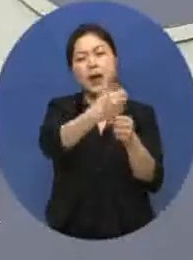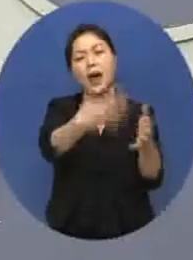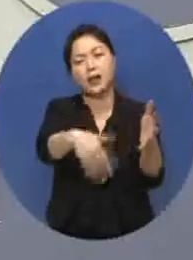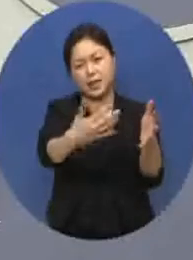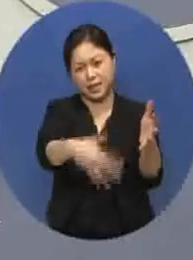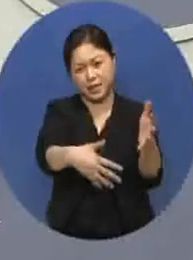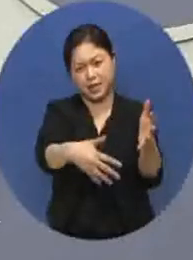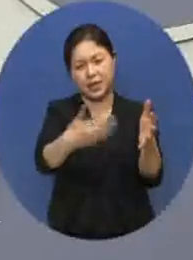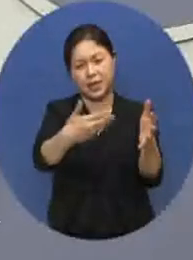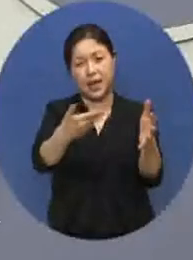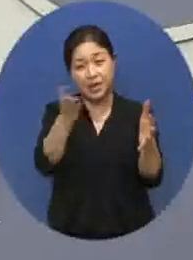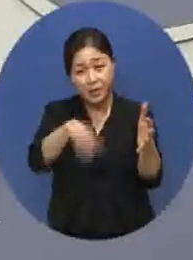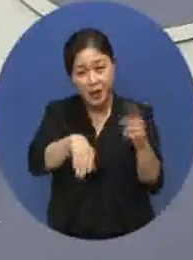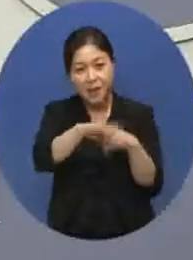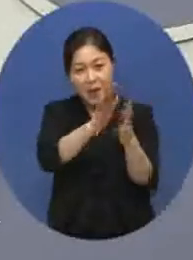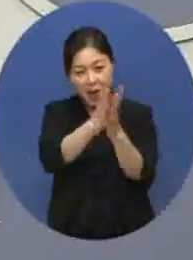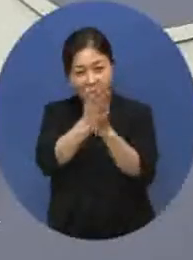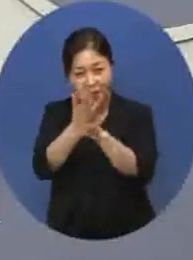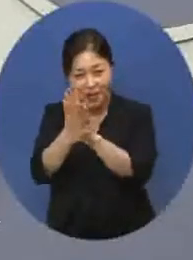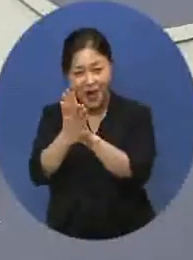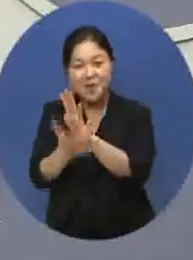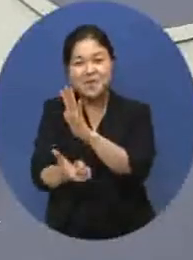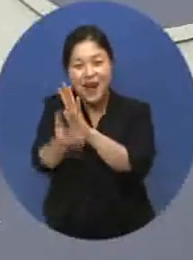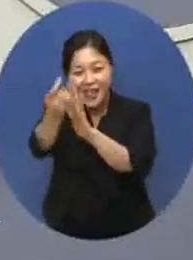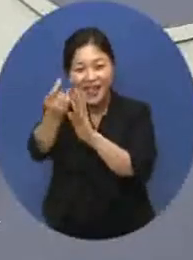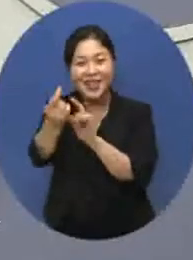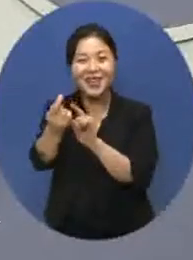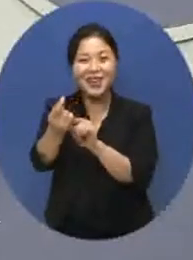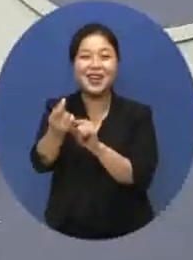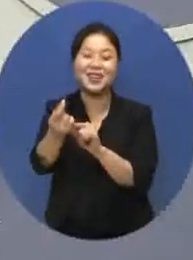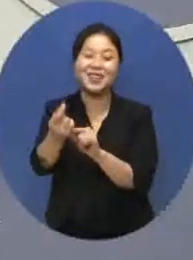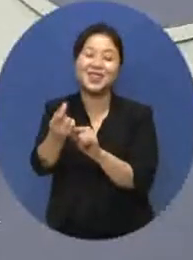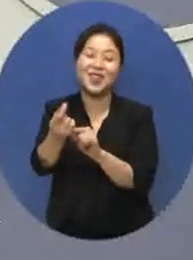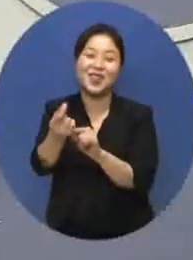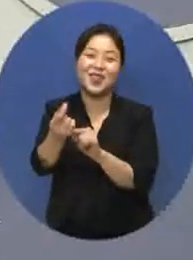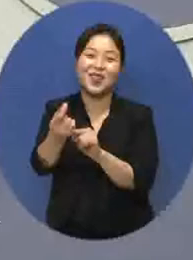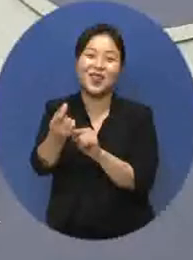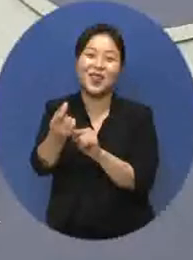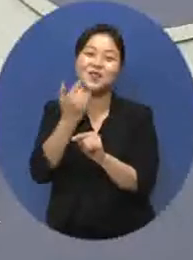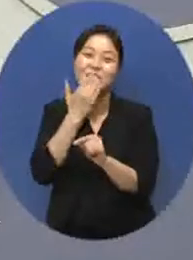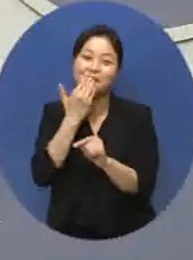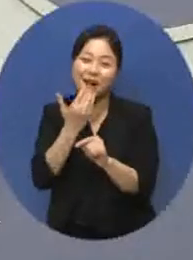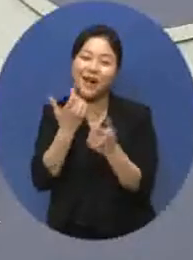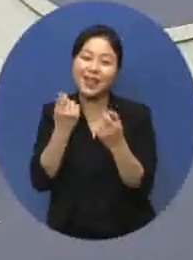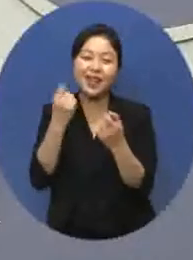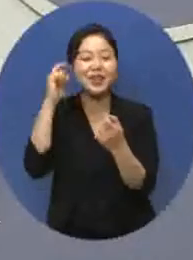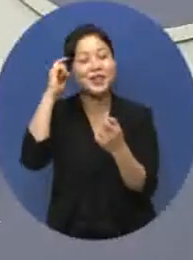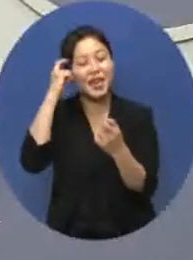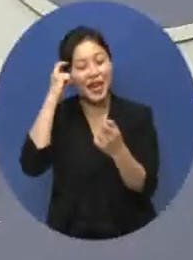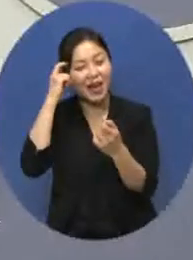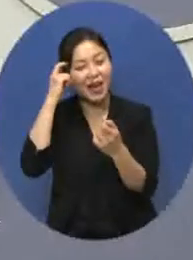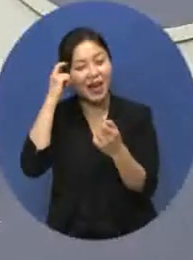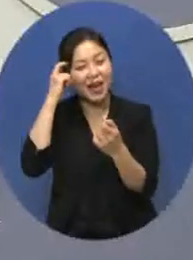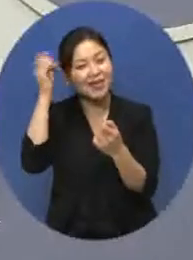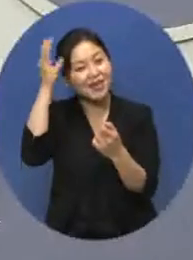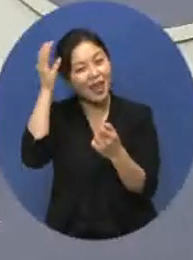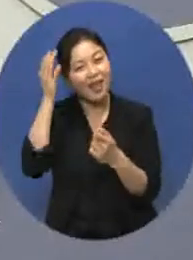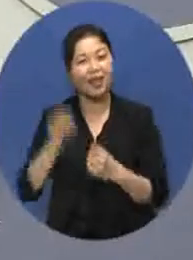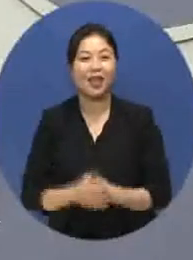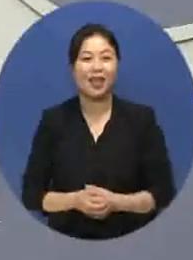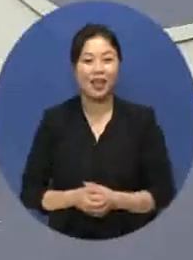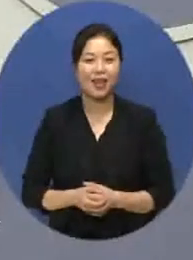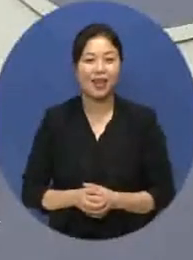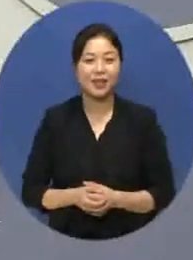많이 좀 달라져서 아마 아마 빠른 시일 안에 가능할 거라고 보고 있는데, 그래서 이제